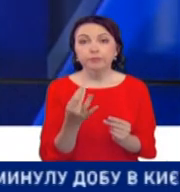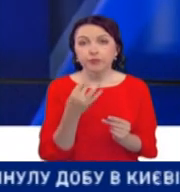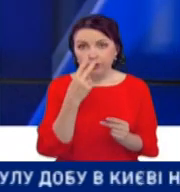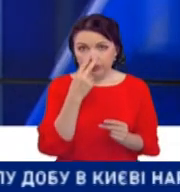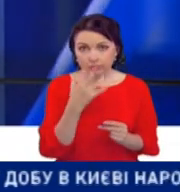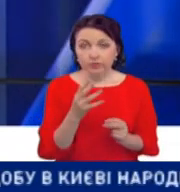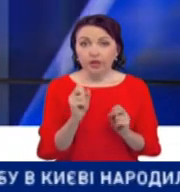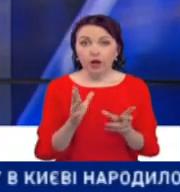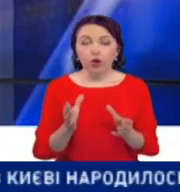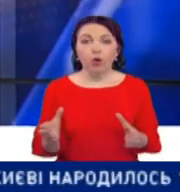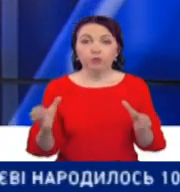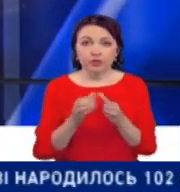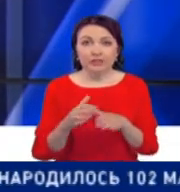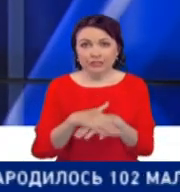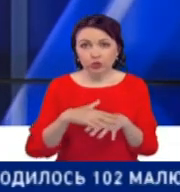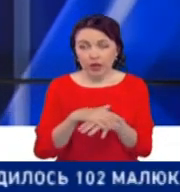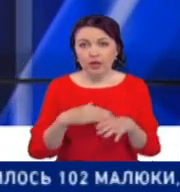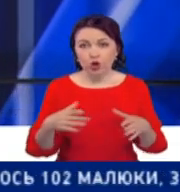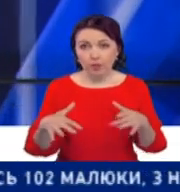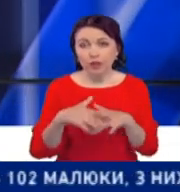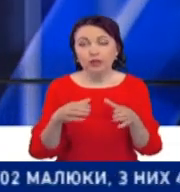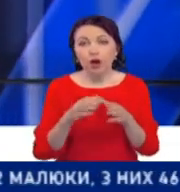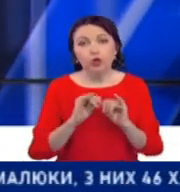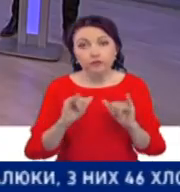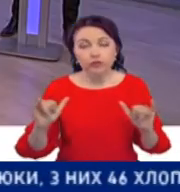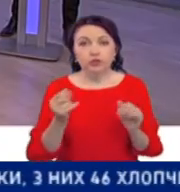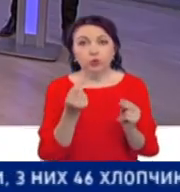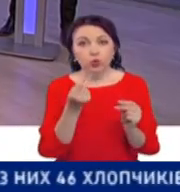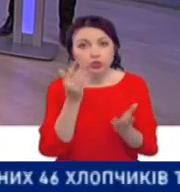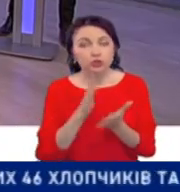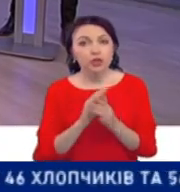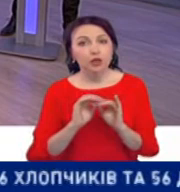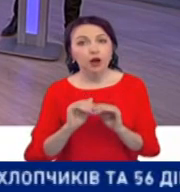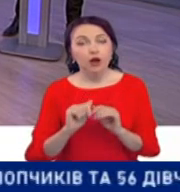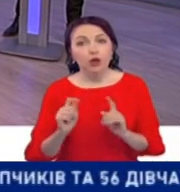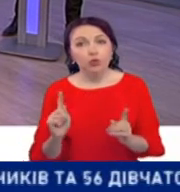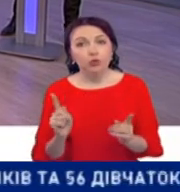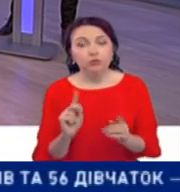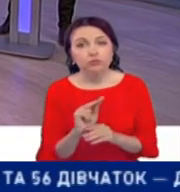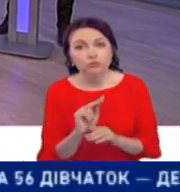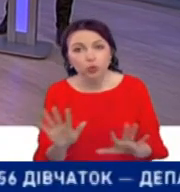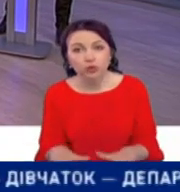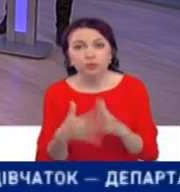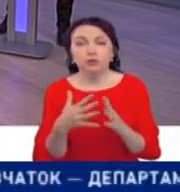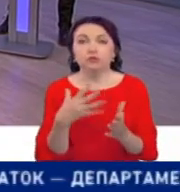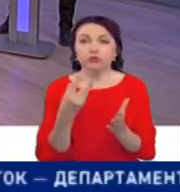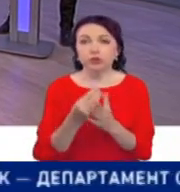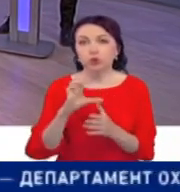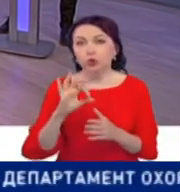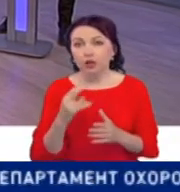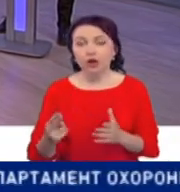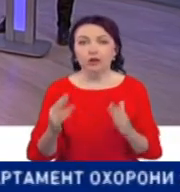як ті об'єднані територіальні громади сьогодні розвиваються. В них є кошти на утримання своїх інфраструктурних об'єктів і на будівництво соціальних